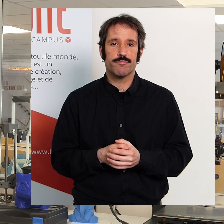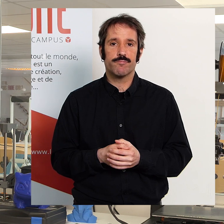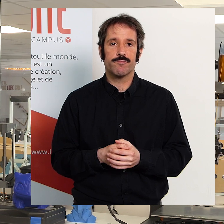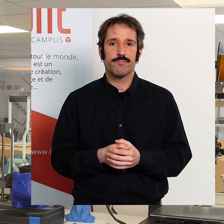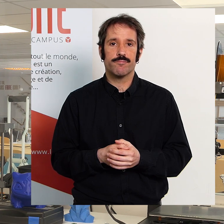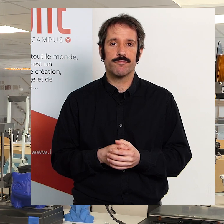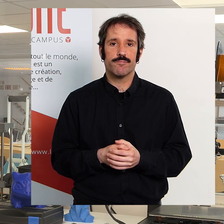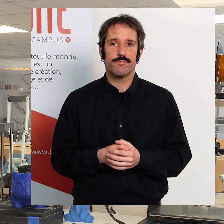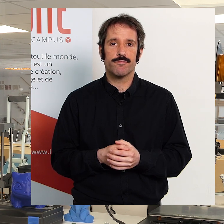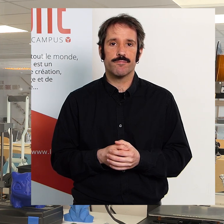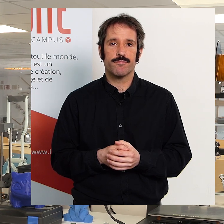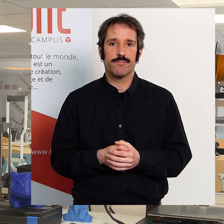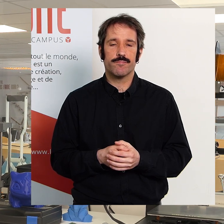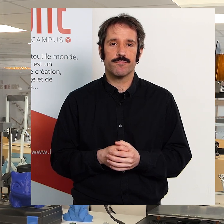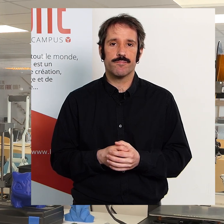je le branche.